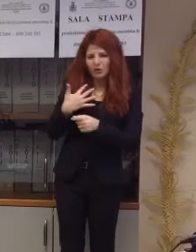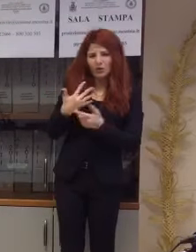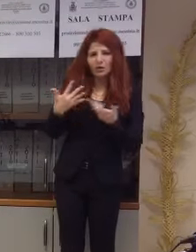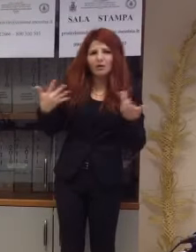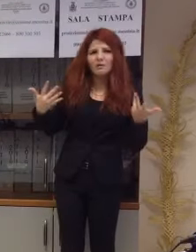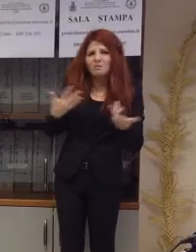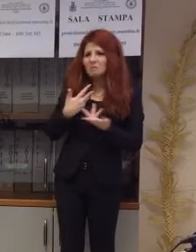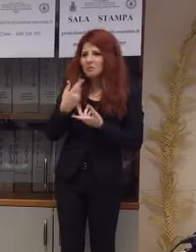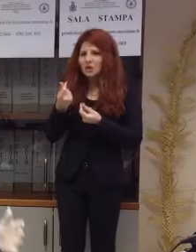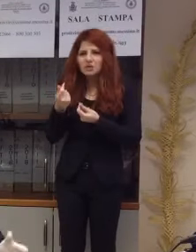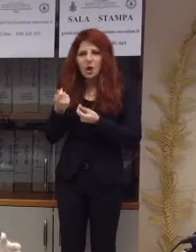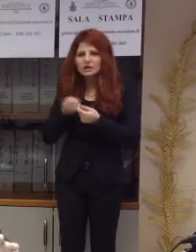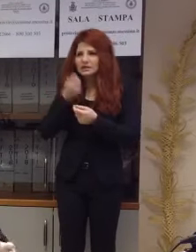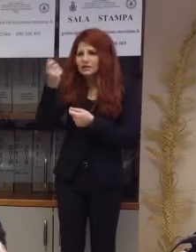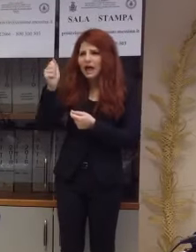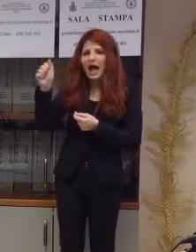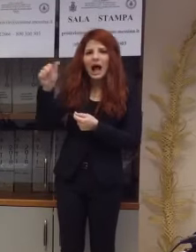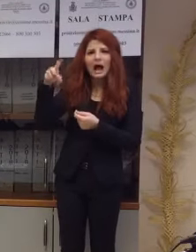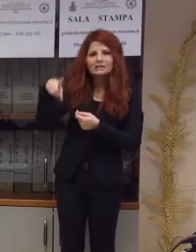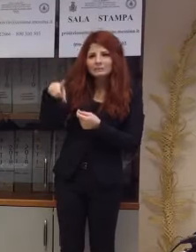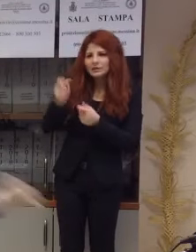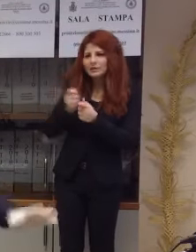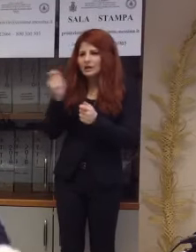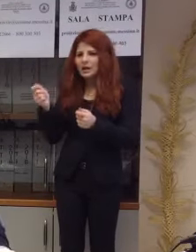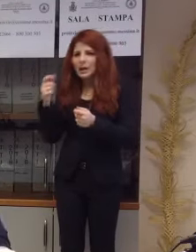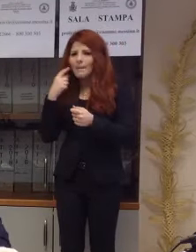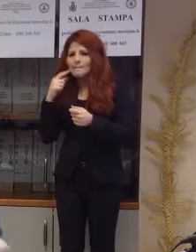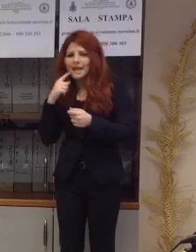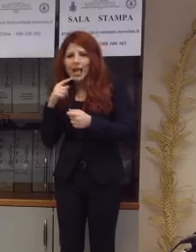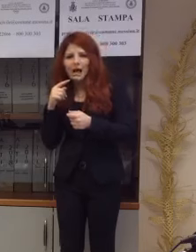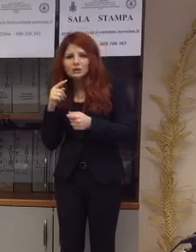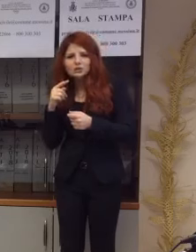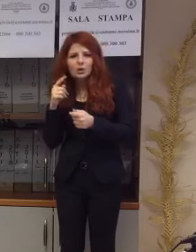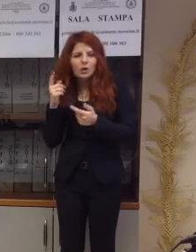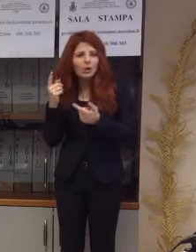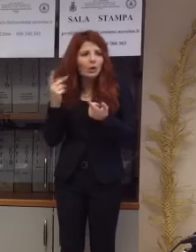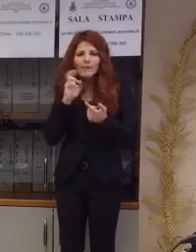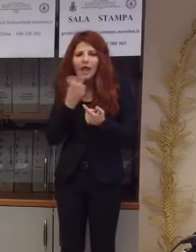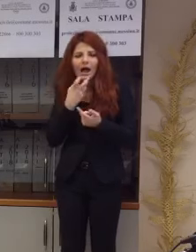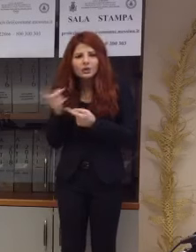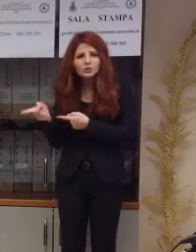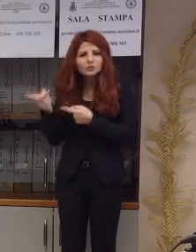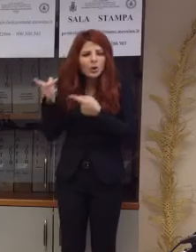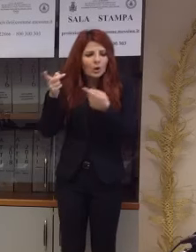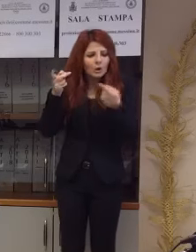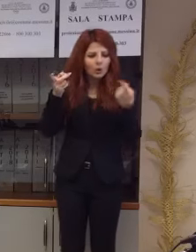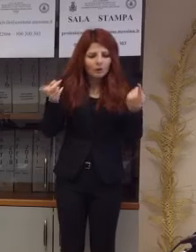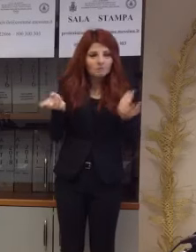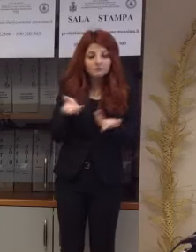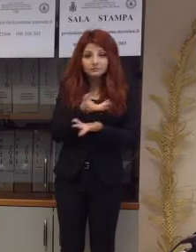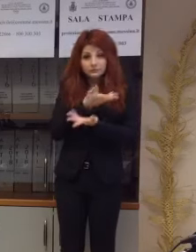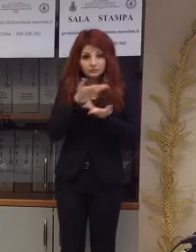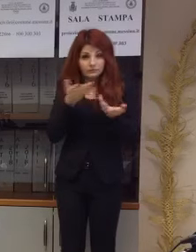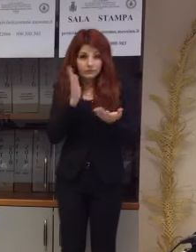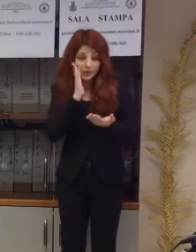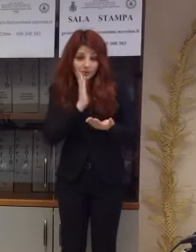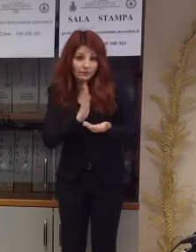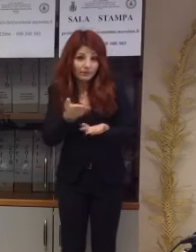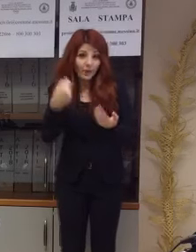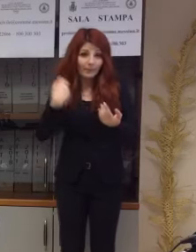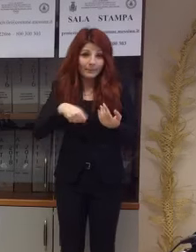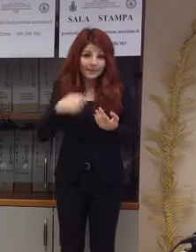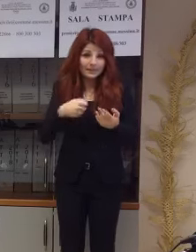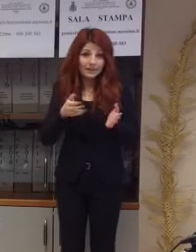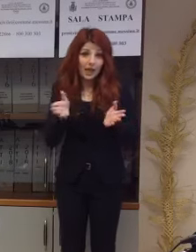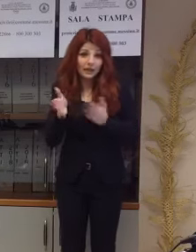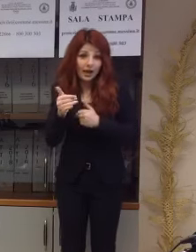da Milazzo, ma per cortesia li possiamo utilizzare ovunque, ma signor Presidente della Camera di Commercio, io